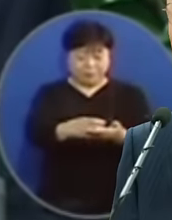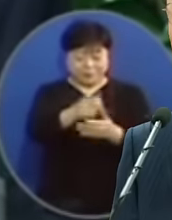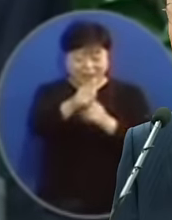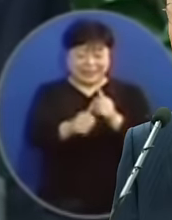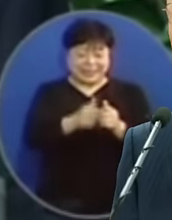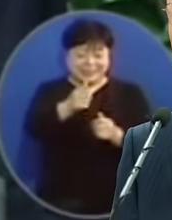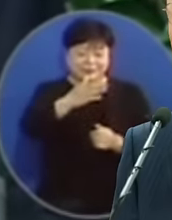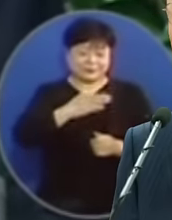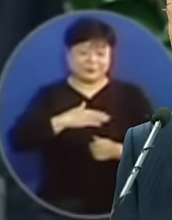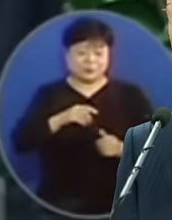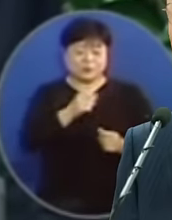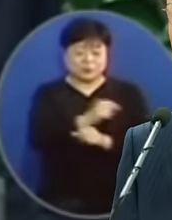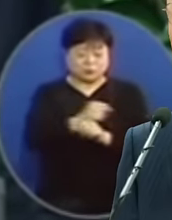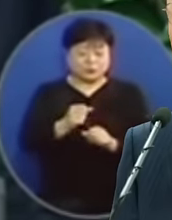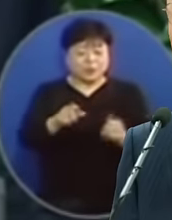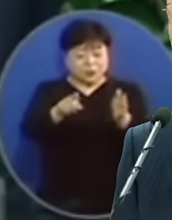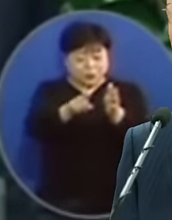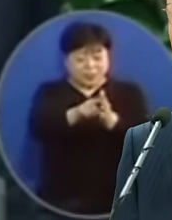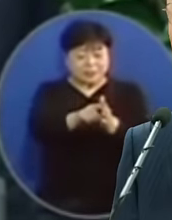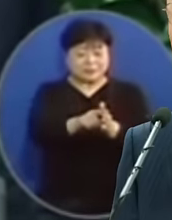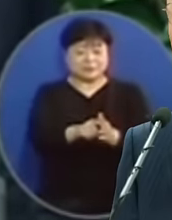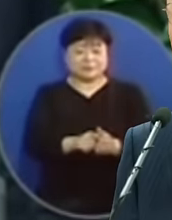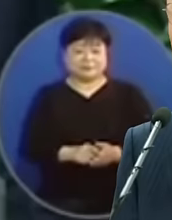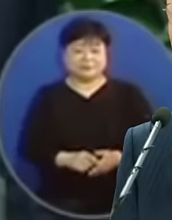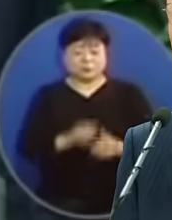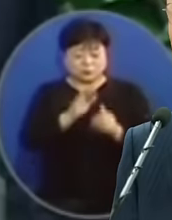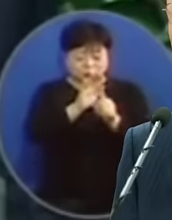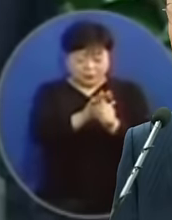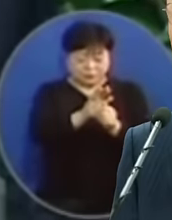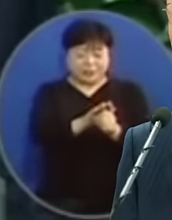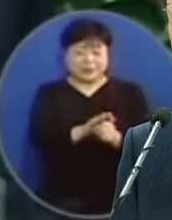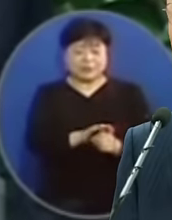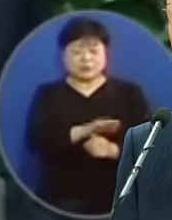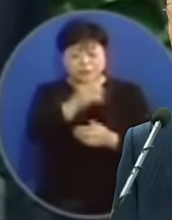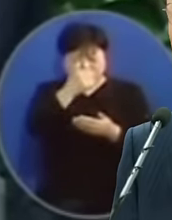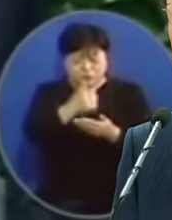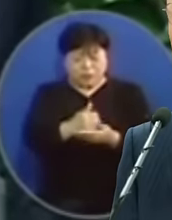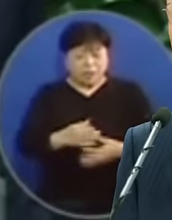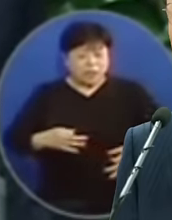하나님은 우리를 구속하기 위해서 최선을 다했었습니다. 우리의 죄의